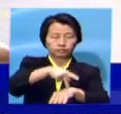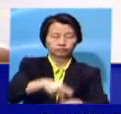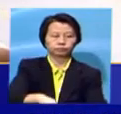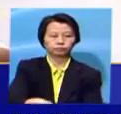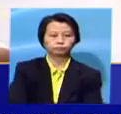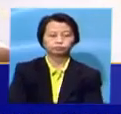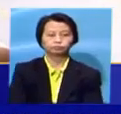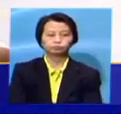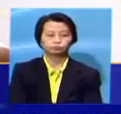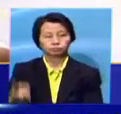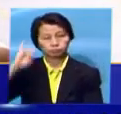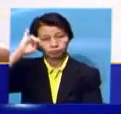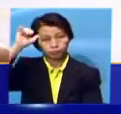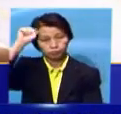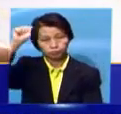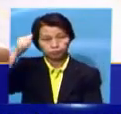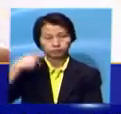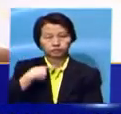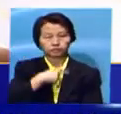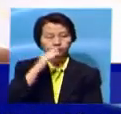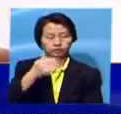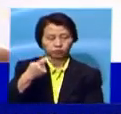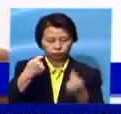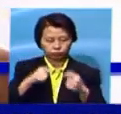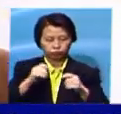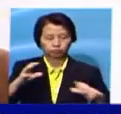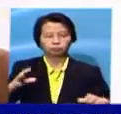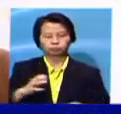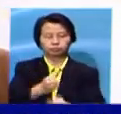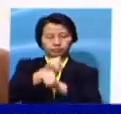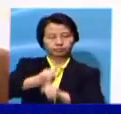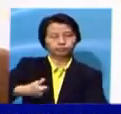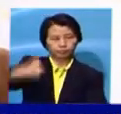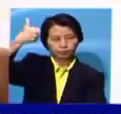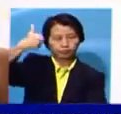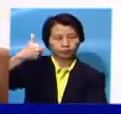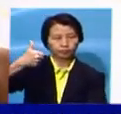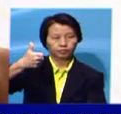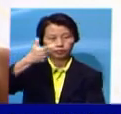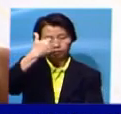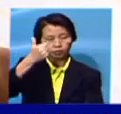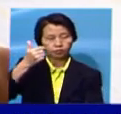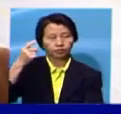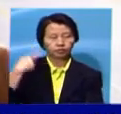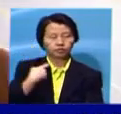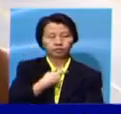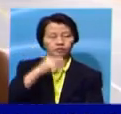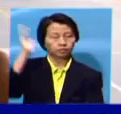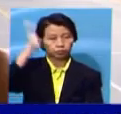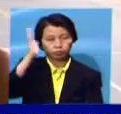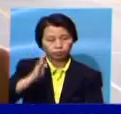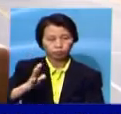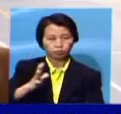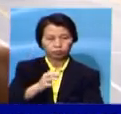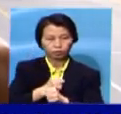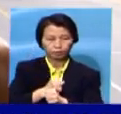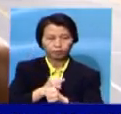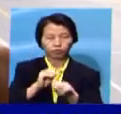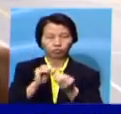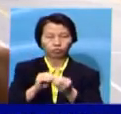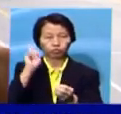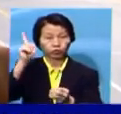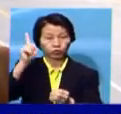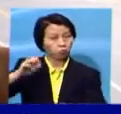Cuba lakarkan sejarah baru untuk rbi negara sebab kami Sebelum ni tak pernah lagi dapatingat em untuk